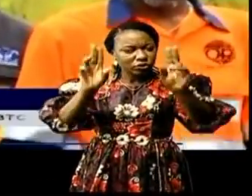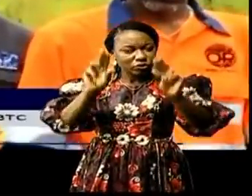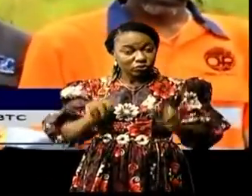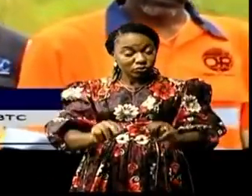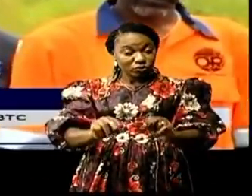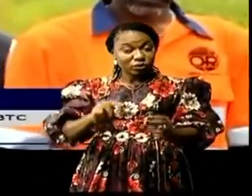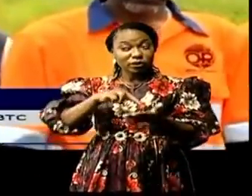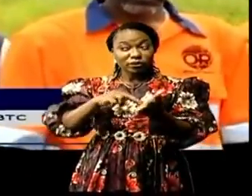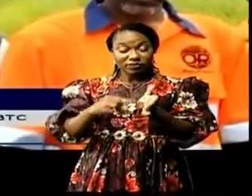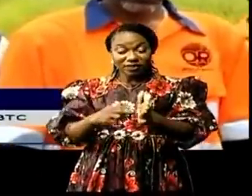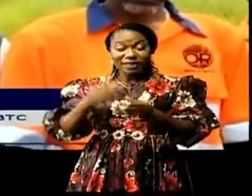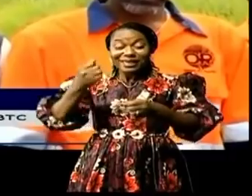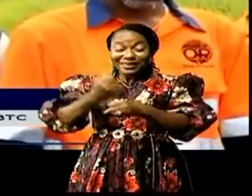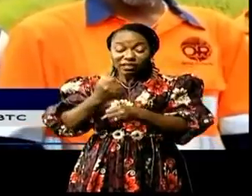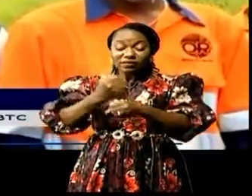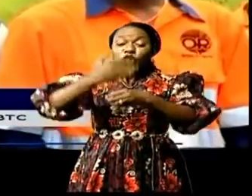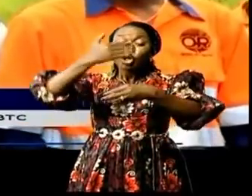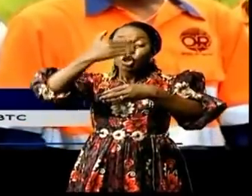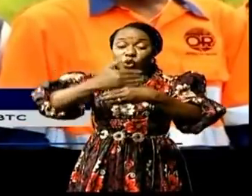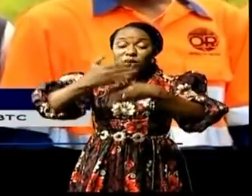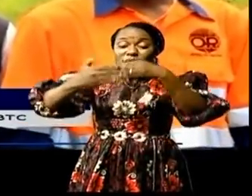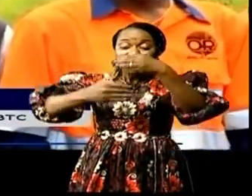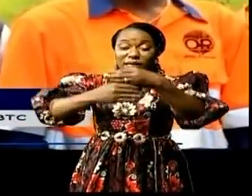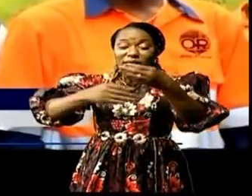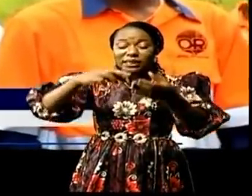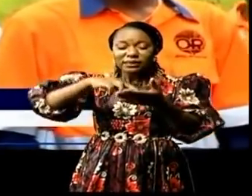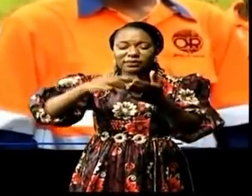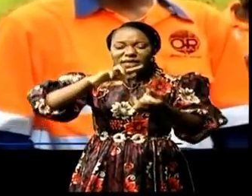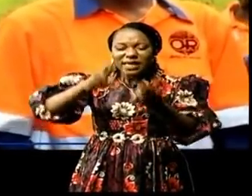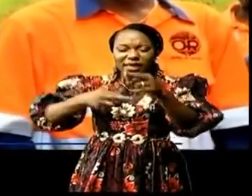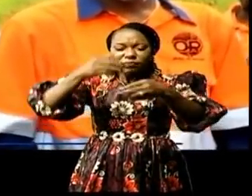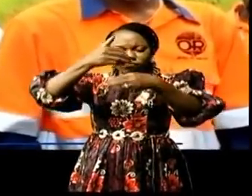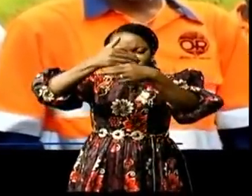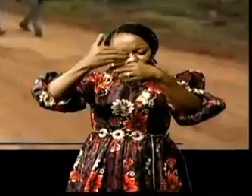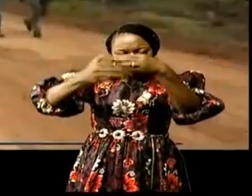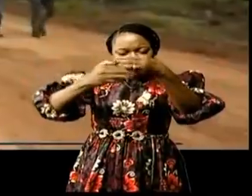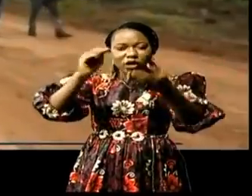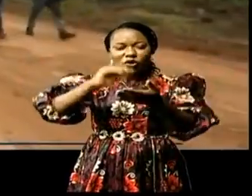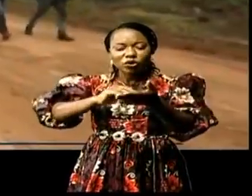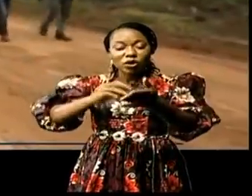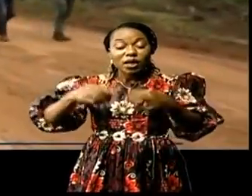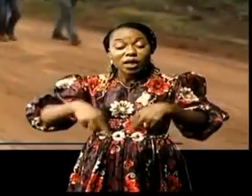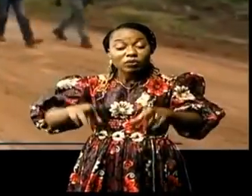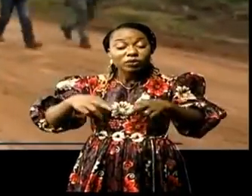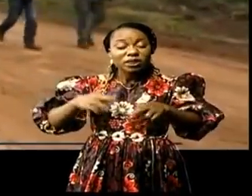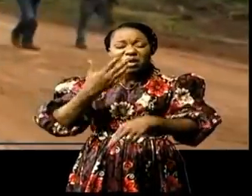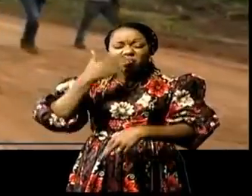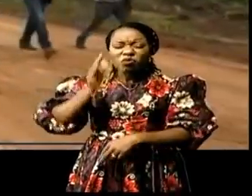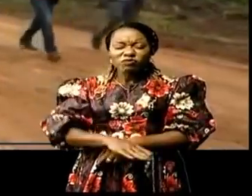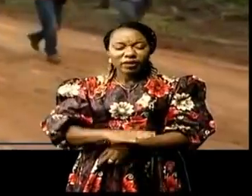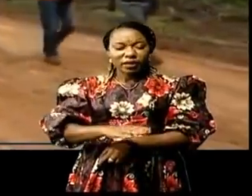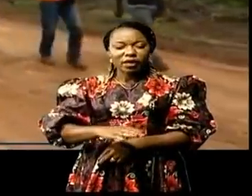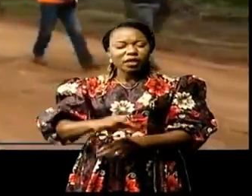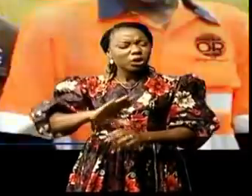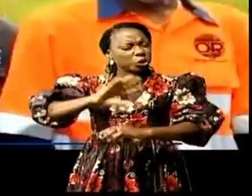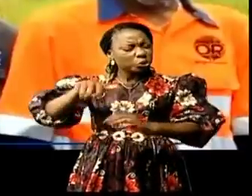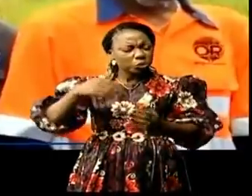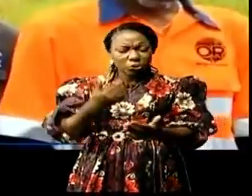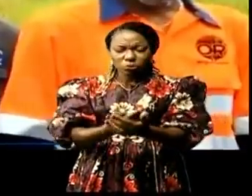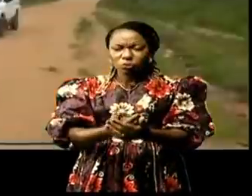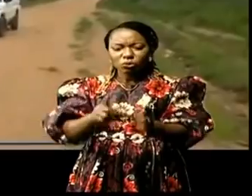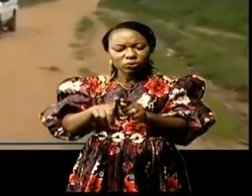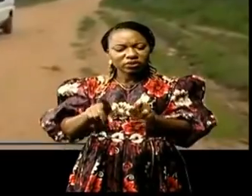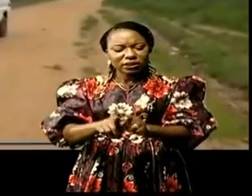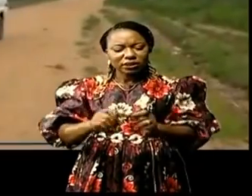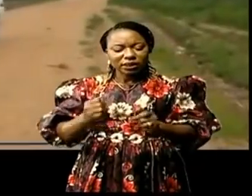travail de la réhabilitation parce que l'état de la route était vraiment à l'état de dégradation presque totale. Les travaux, ça évolue